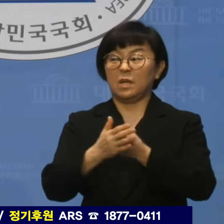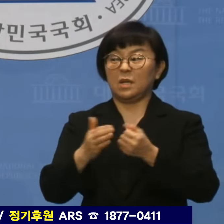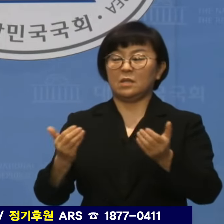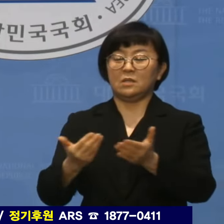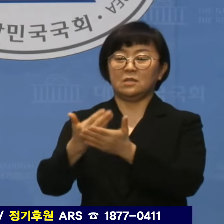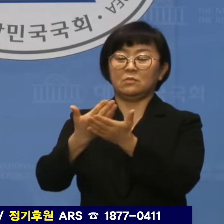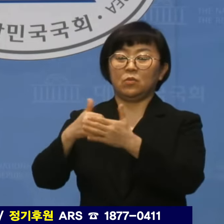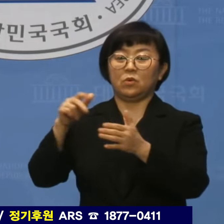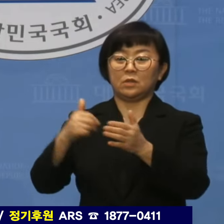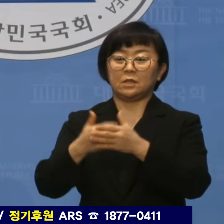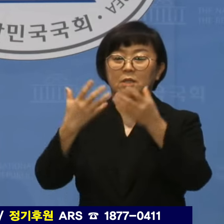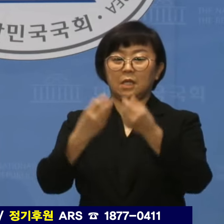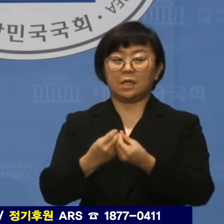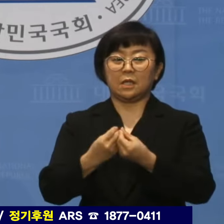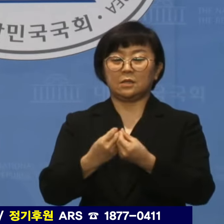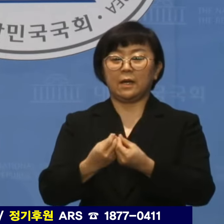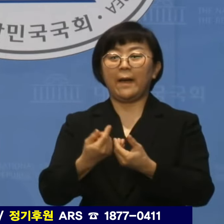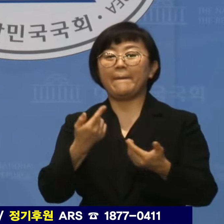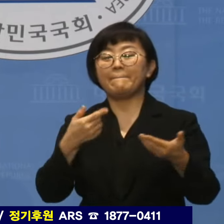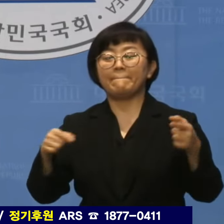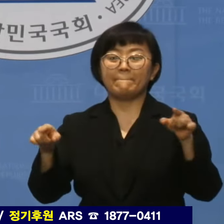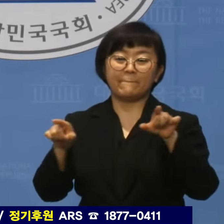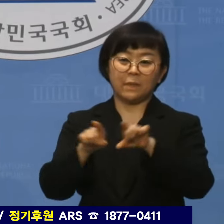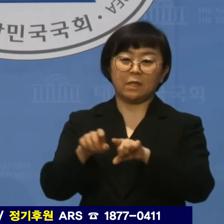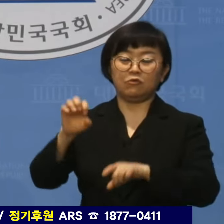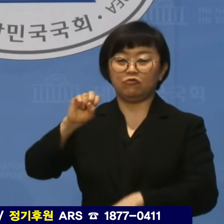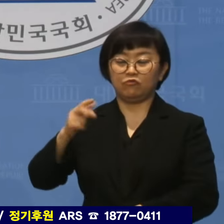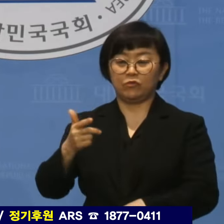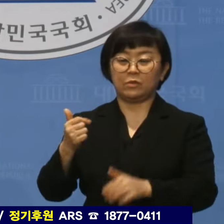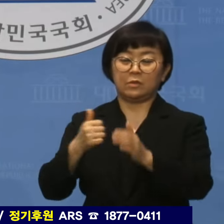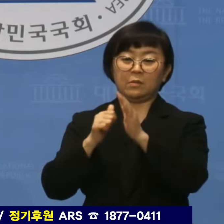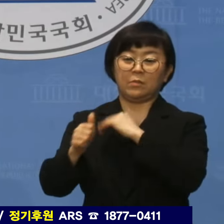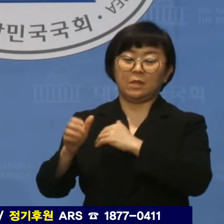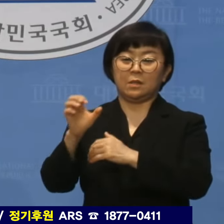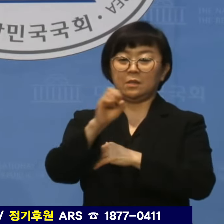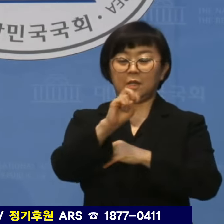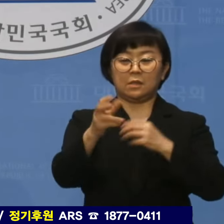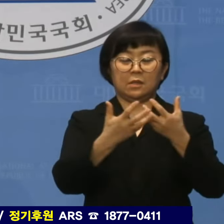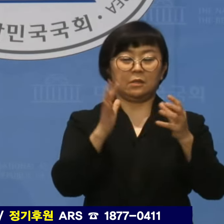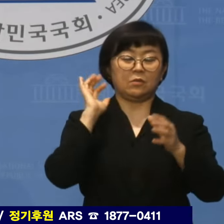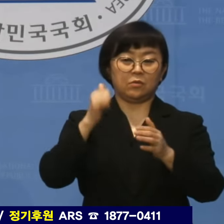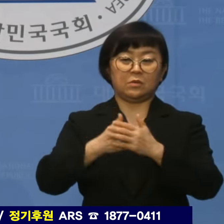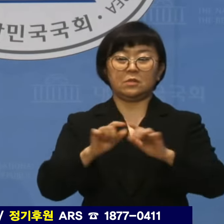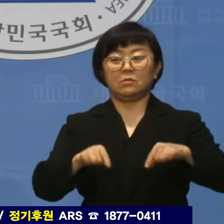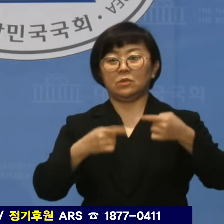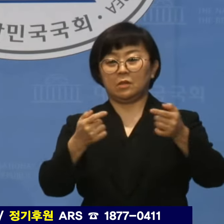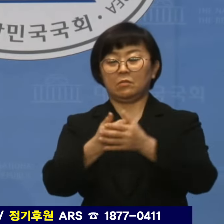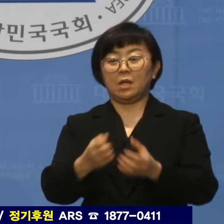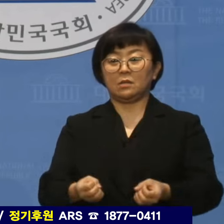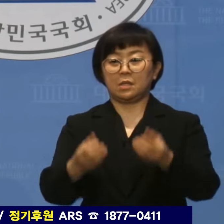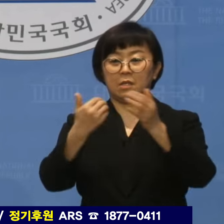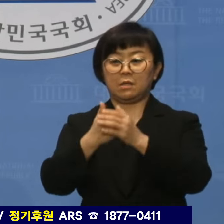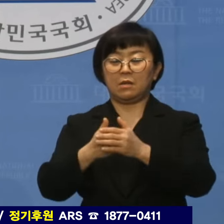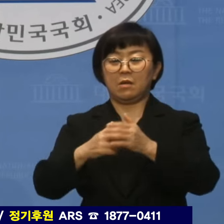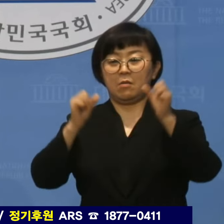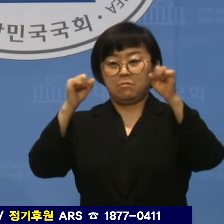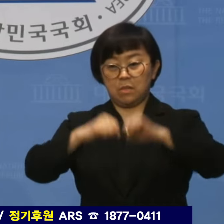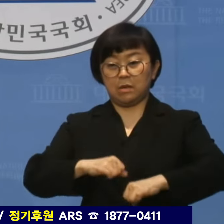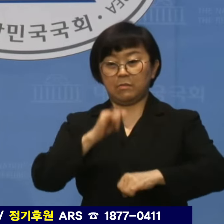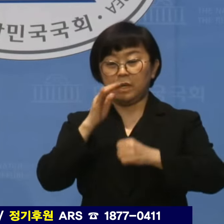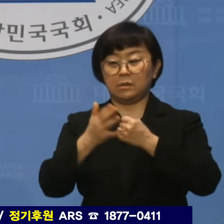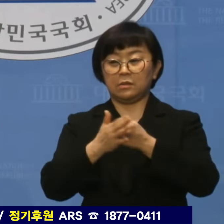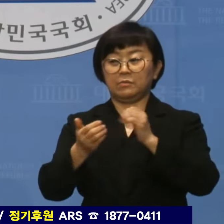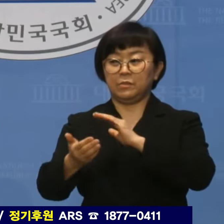진보당 강성희 의원의 사례까지 싸잡아 윤 원내대표는 야당이 대통령이 참석하는 주요 행사를 망치는